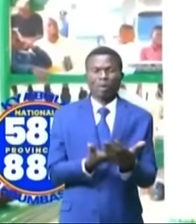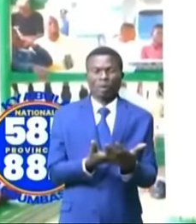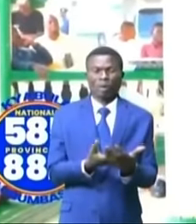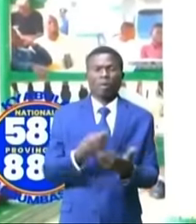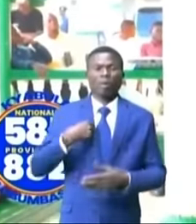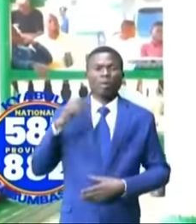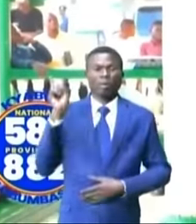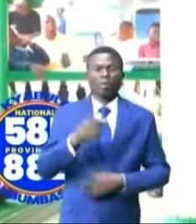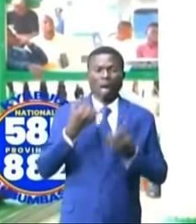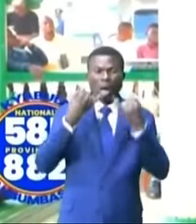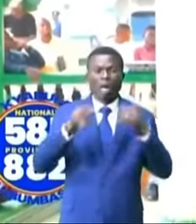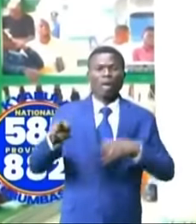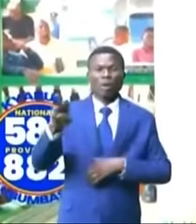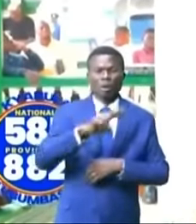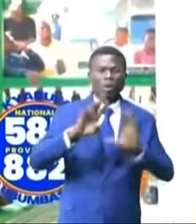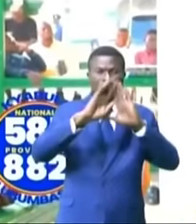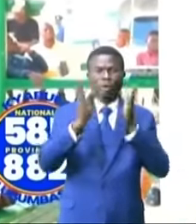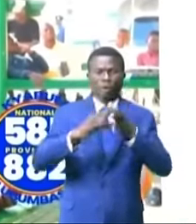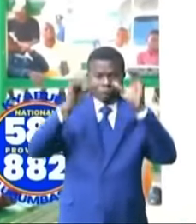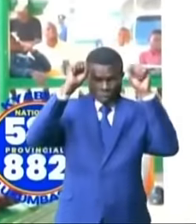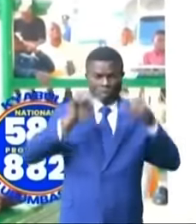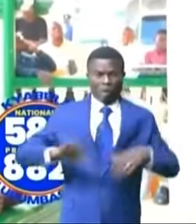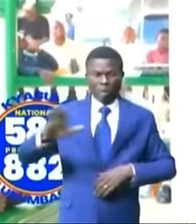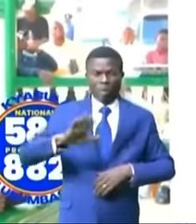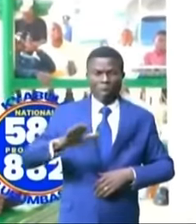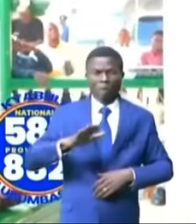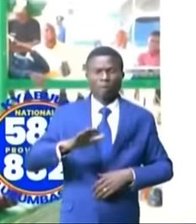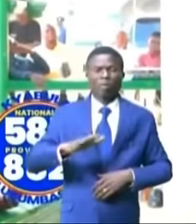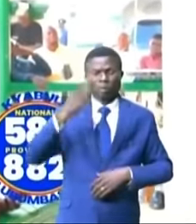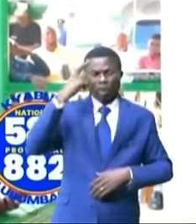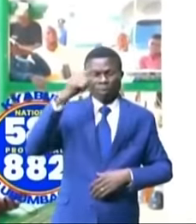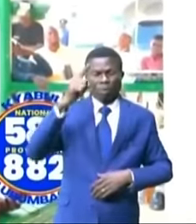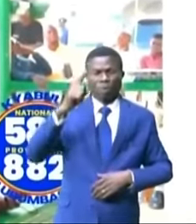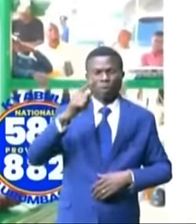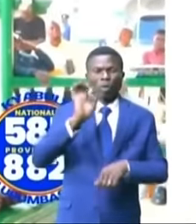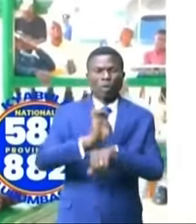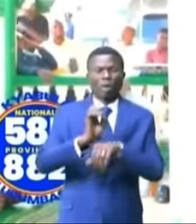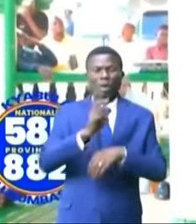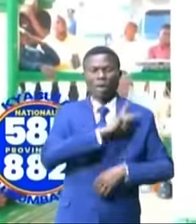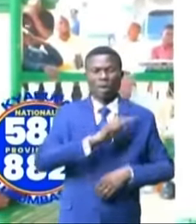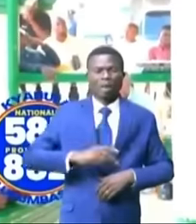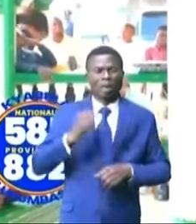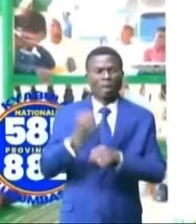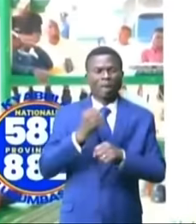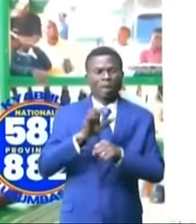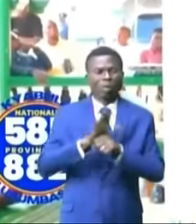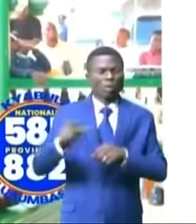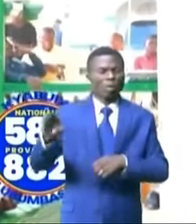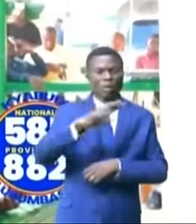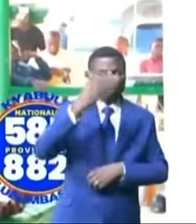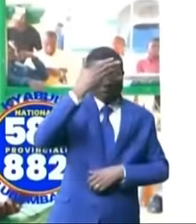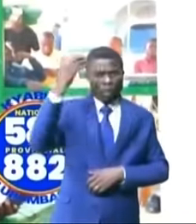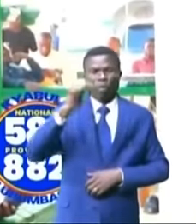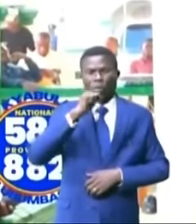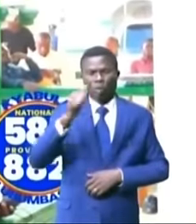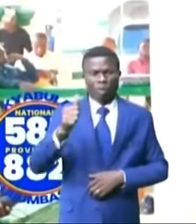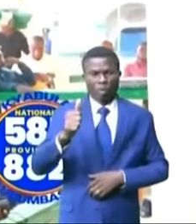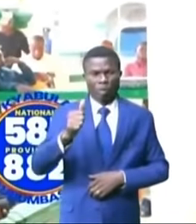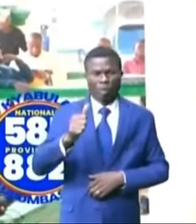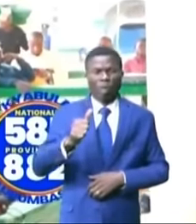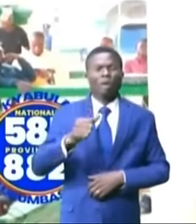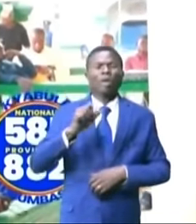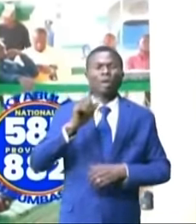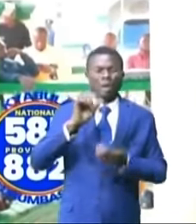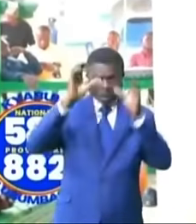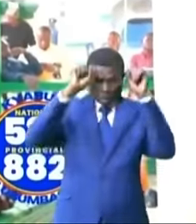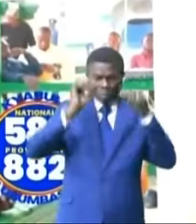premièrement venu vous rappeler ce que le président de la République a fait pour l'église kimbanguiste. C'est un grand travail inoubliable. Alors, il sera très content de